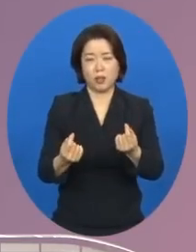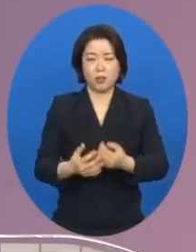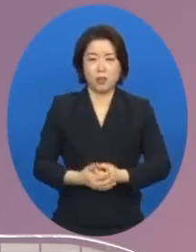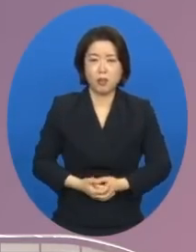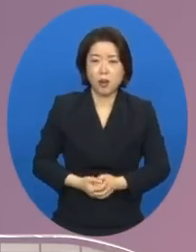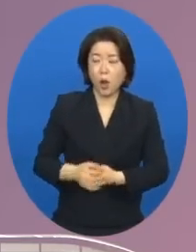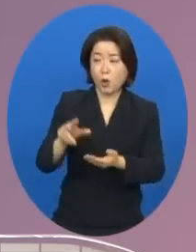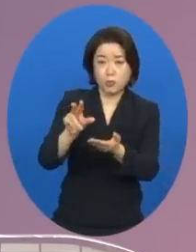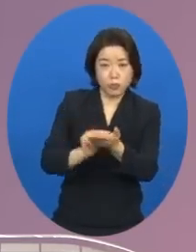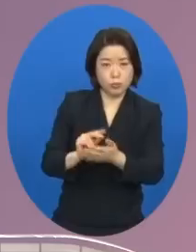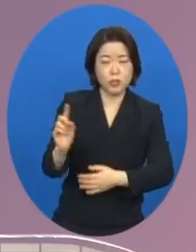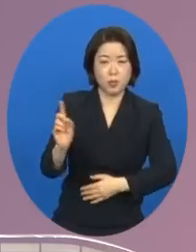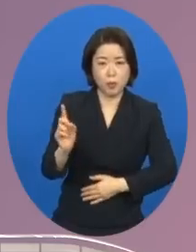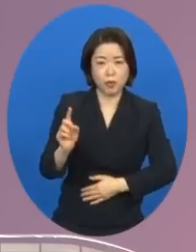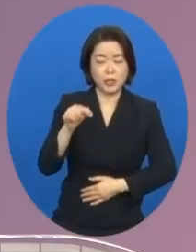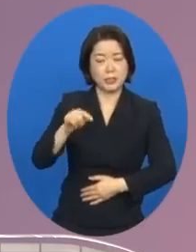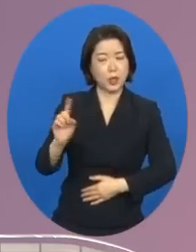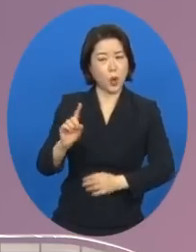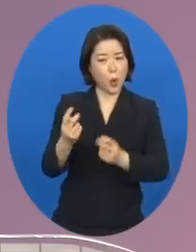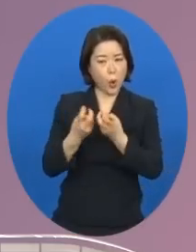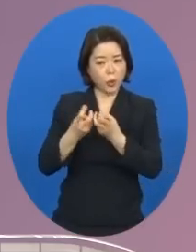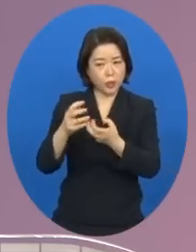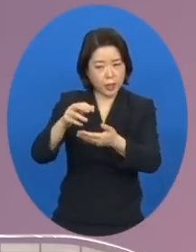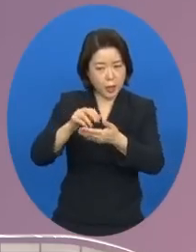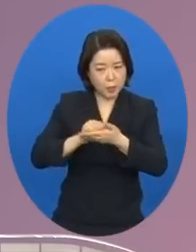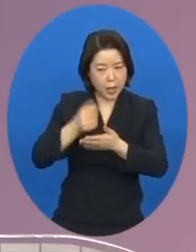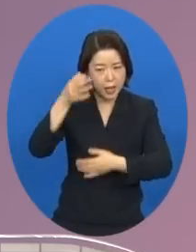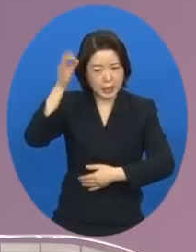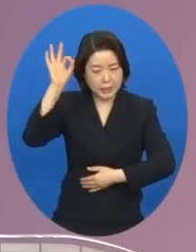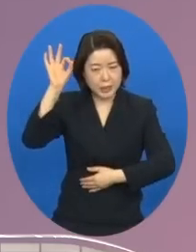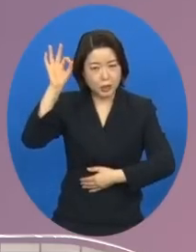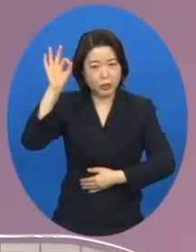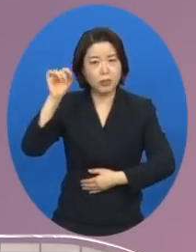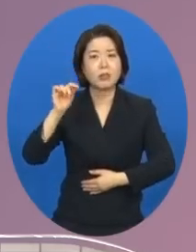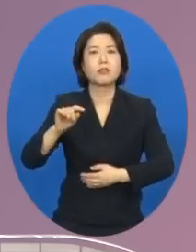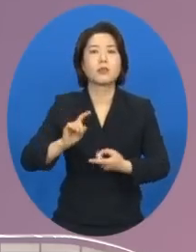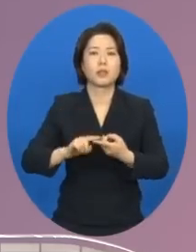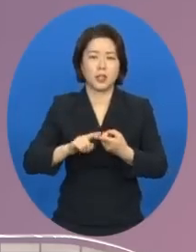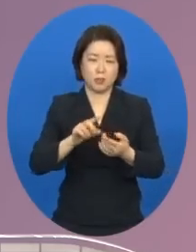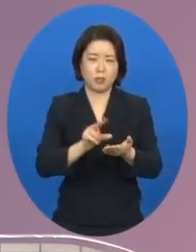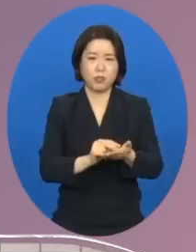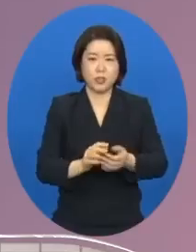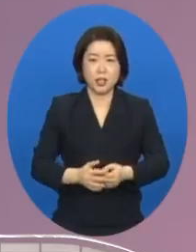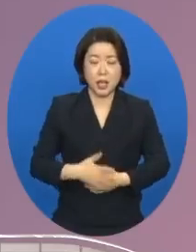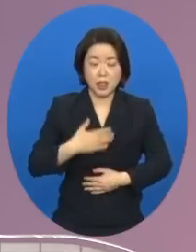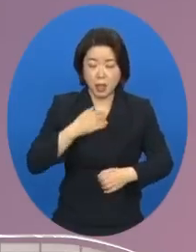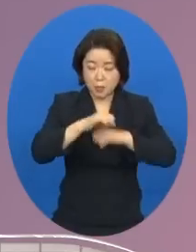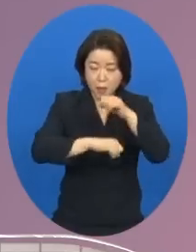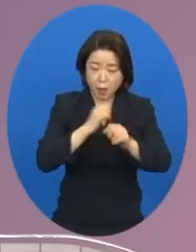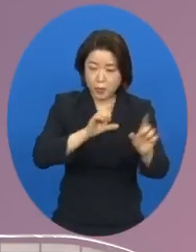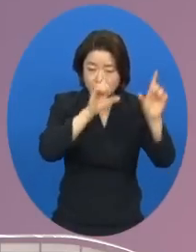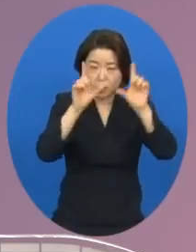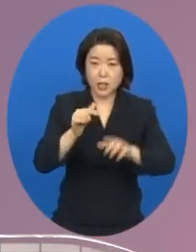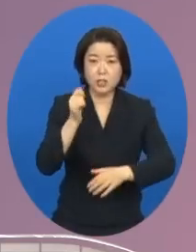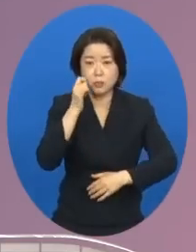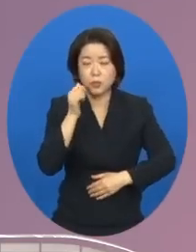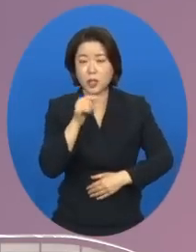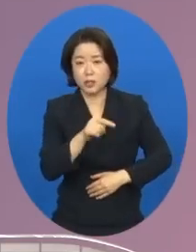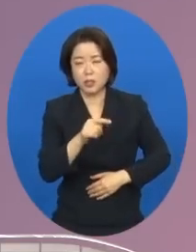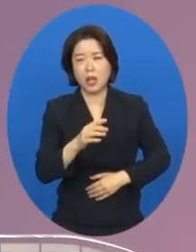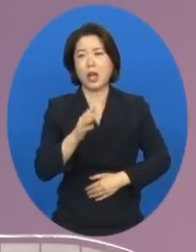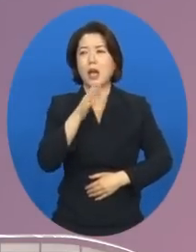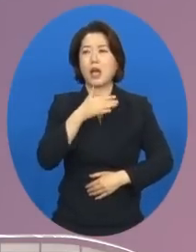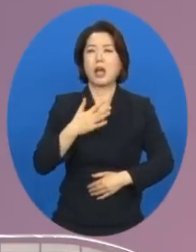문제는 그걸 어떻게 받아들이느냐. 마음대로 살지 못하는 것이 내